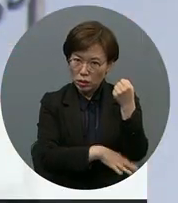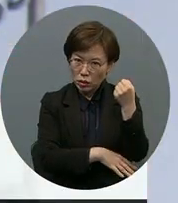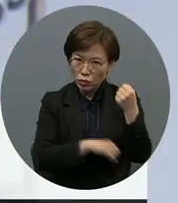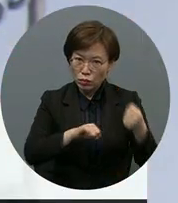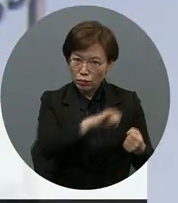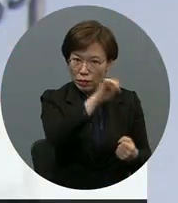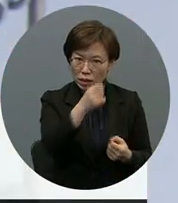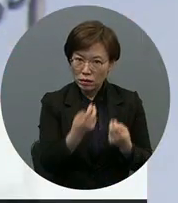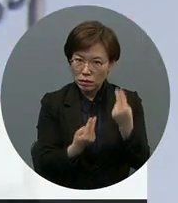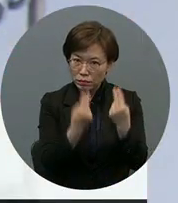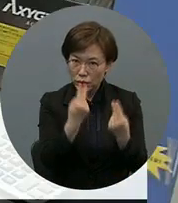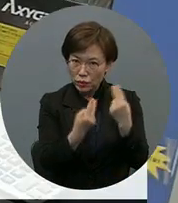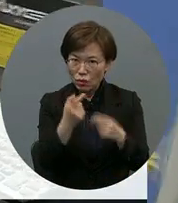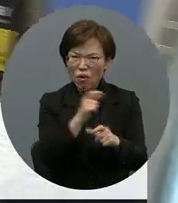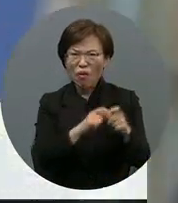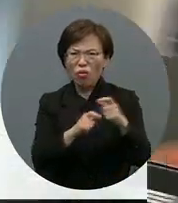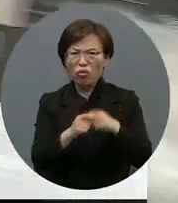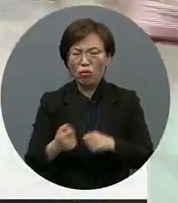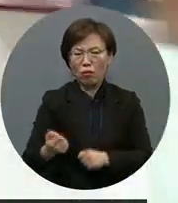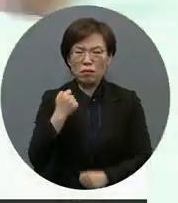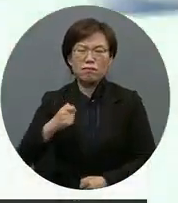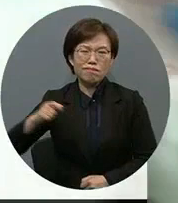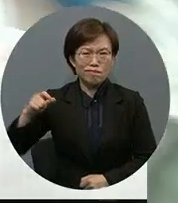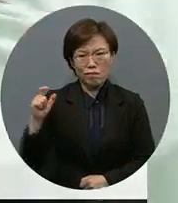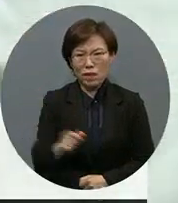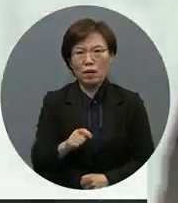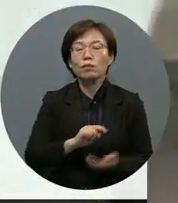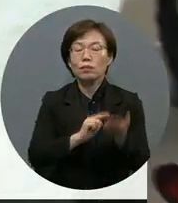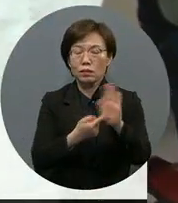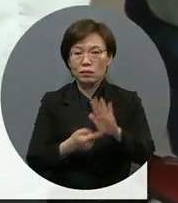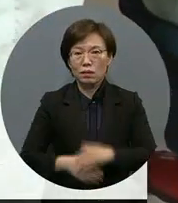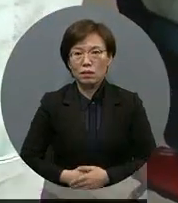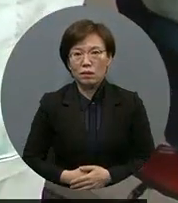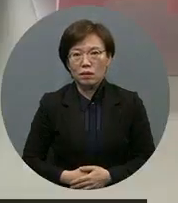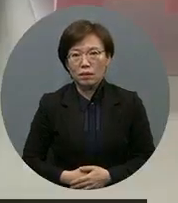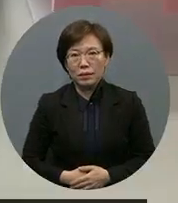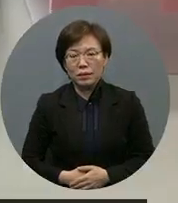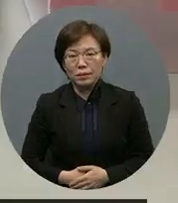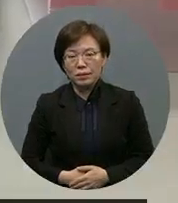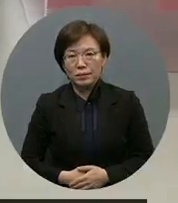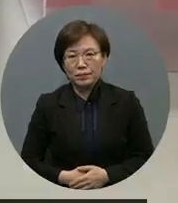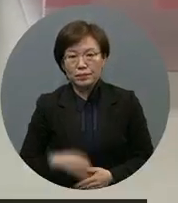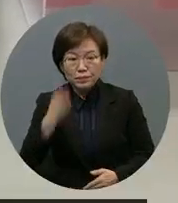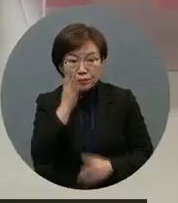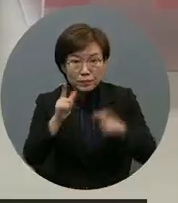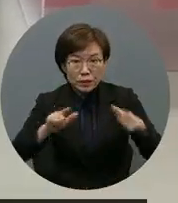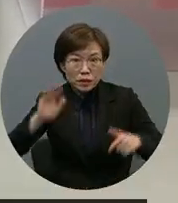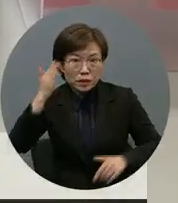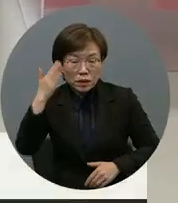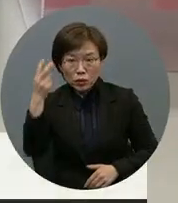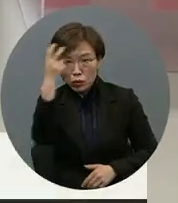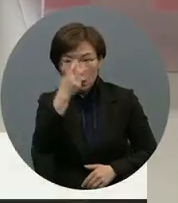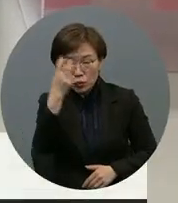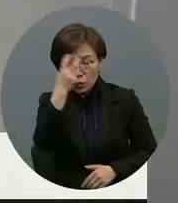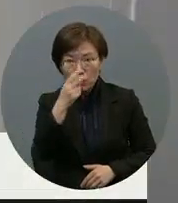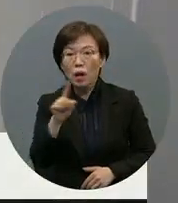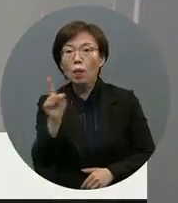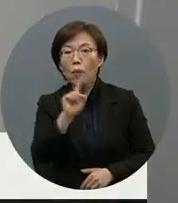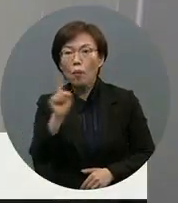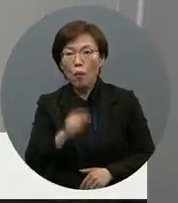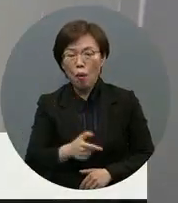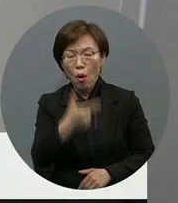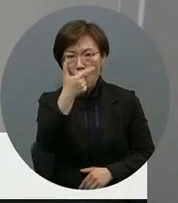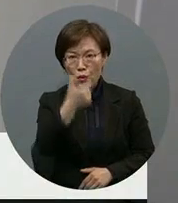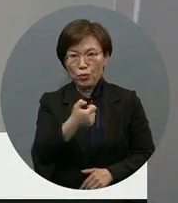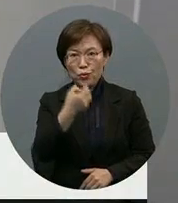제치고 유행을 주도하는 이른바 우세 종이 된 것으로 보고 있습니다 울산은 최근 조사에서 이 70% 의